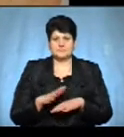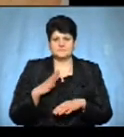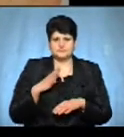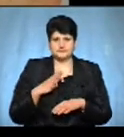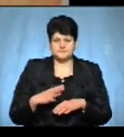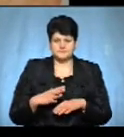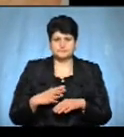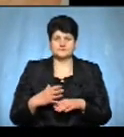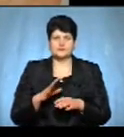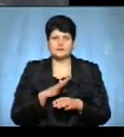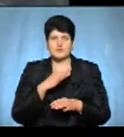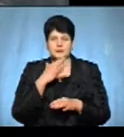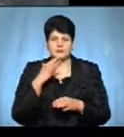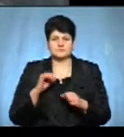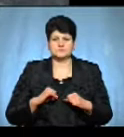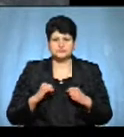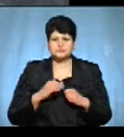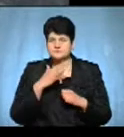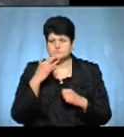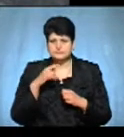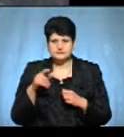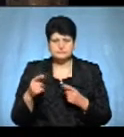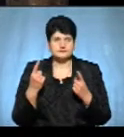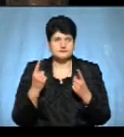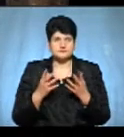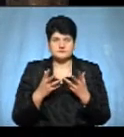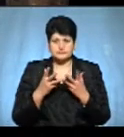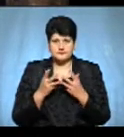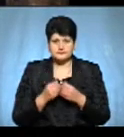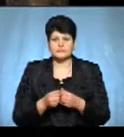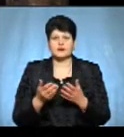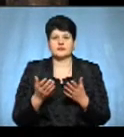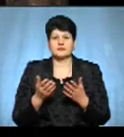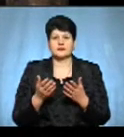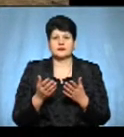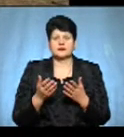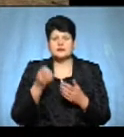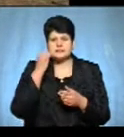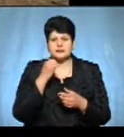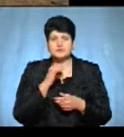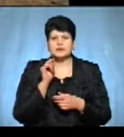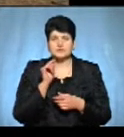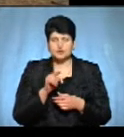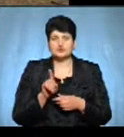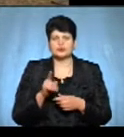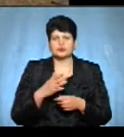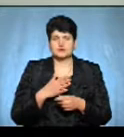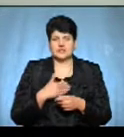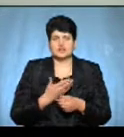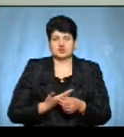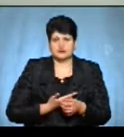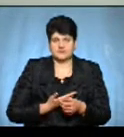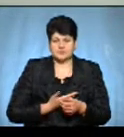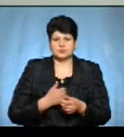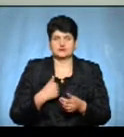ось, доклало зусиль чимало людей, дуже велика кількість. Ось тільки, ну, завдяки тому, що я особисто